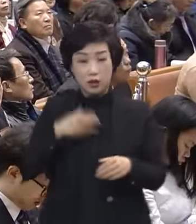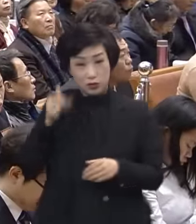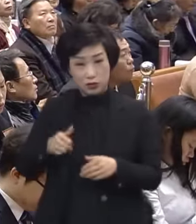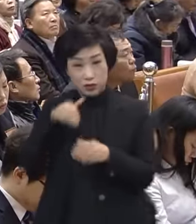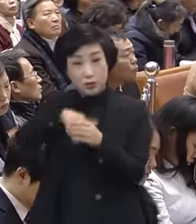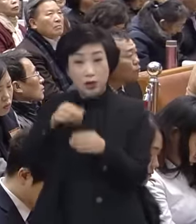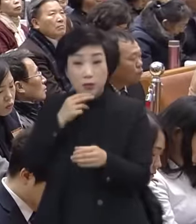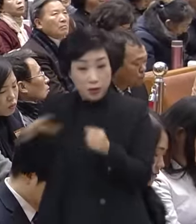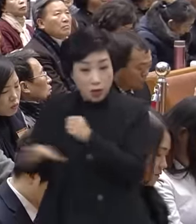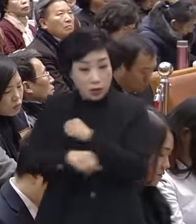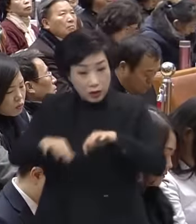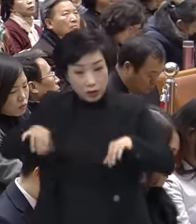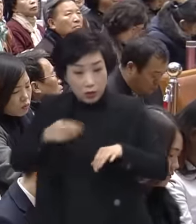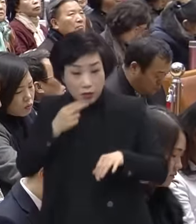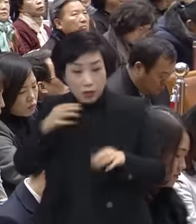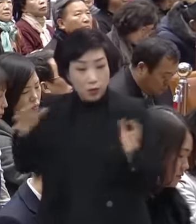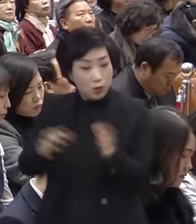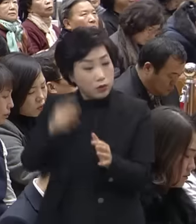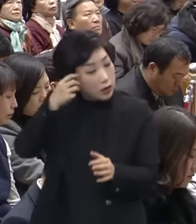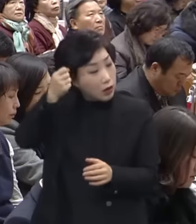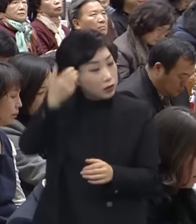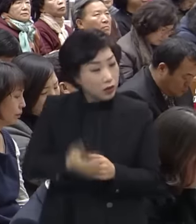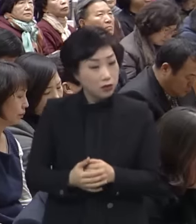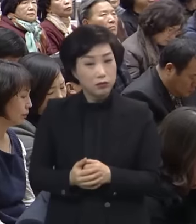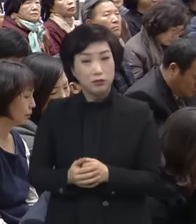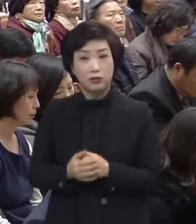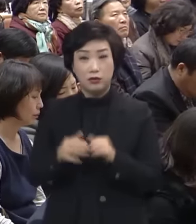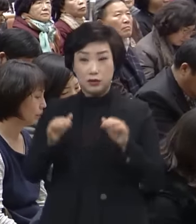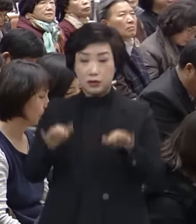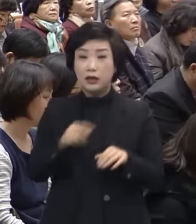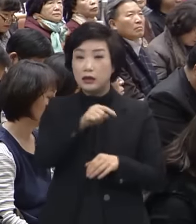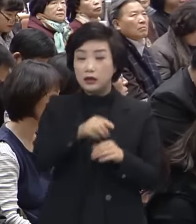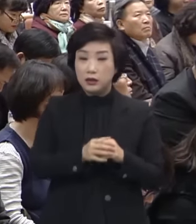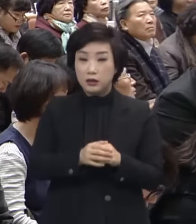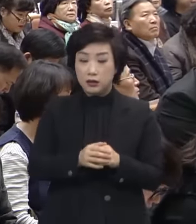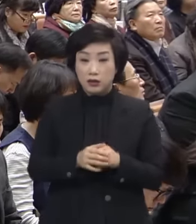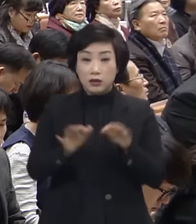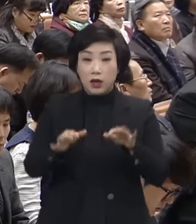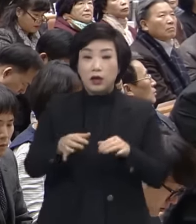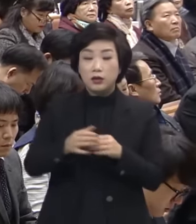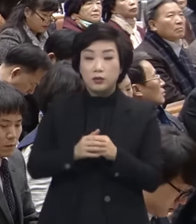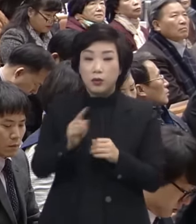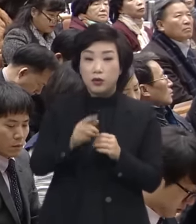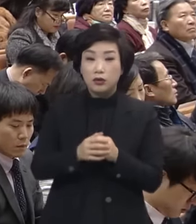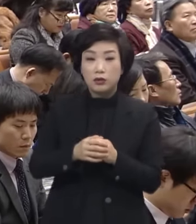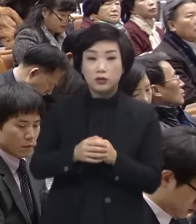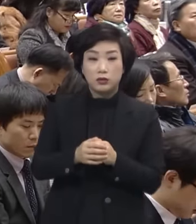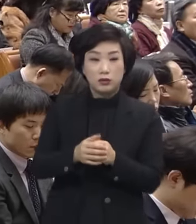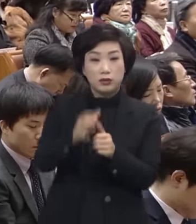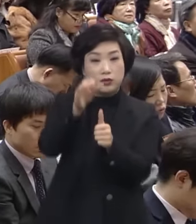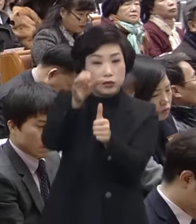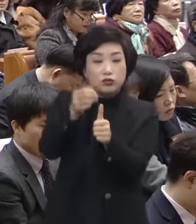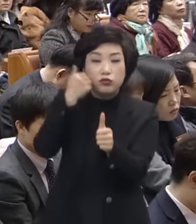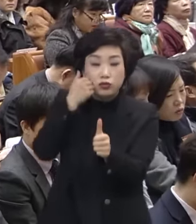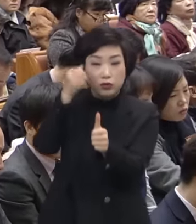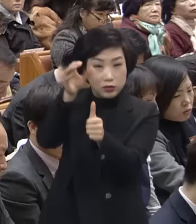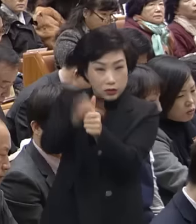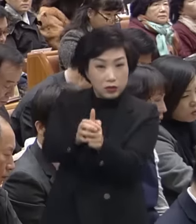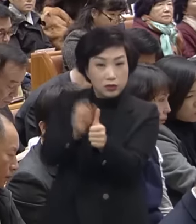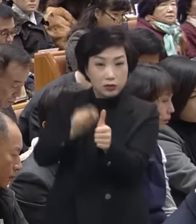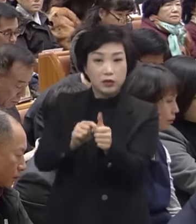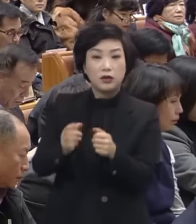데서 거두고 해치지 않은 데서 모으는 줄로 네가 알았느냐. 그러면 네가 마땅히 내 돈을 치리하는 자들에게 놔두었다가